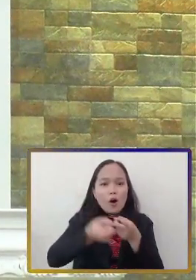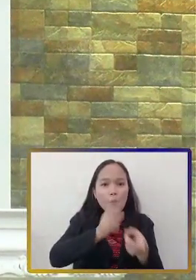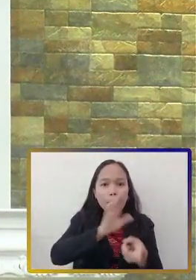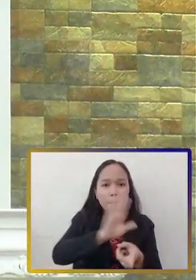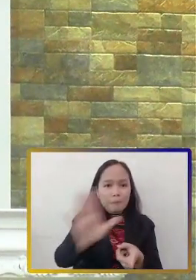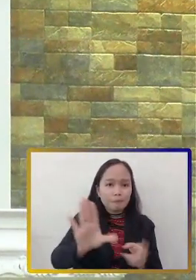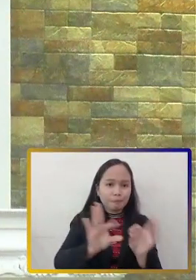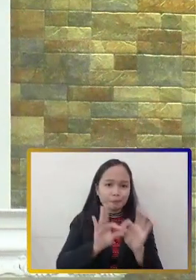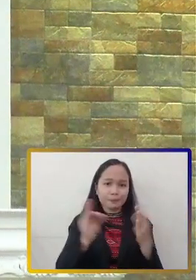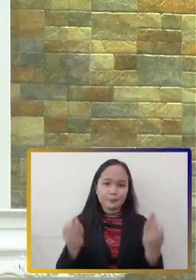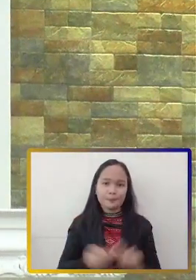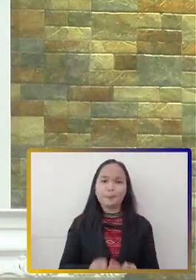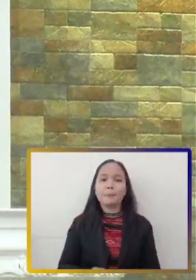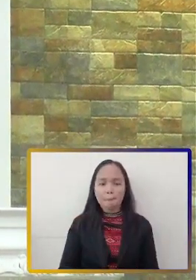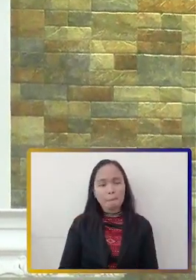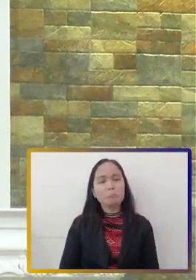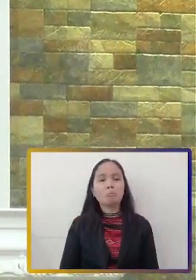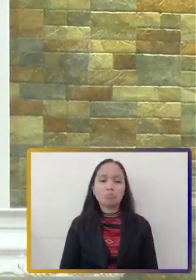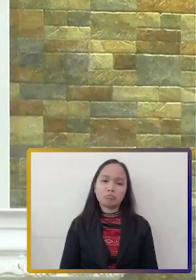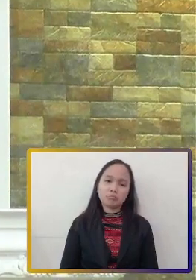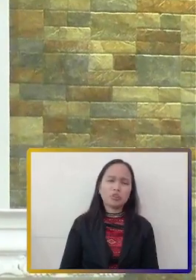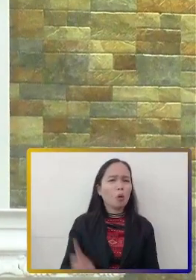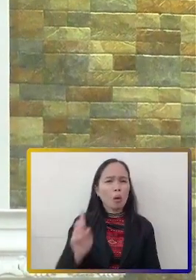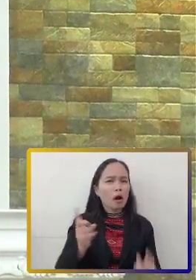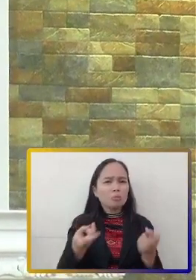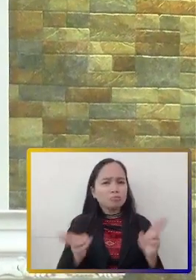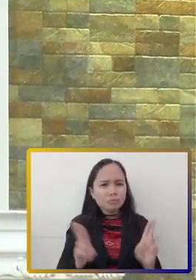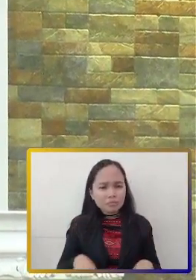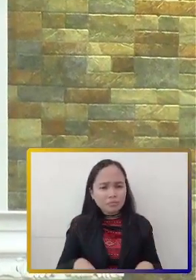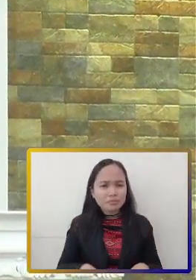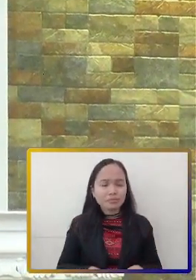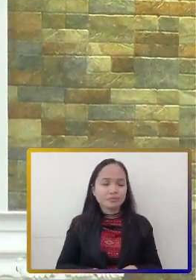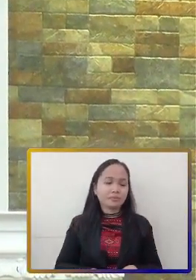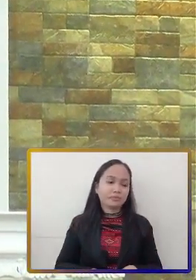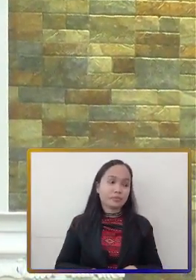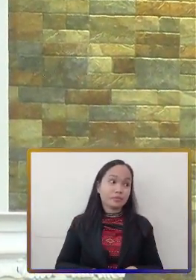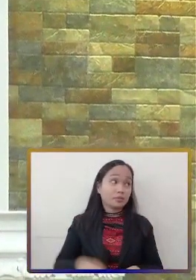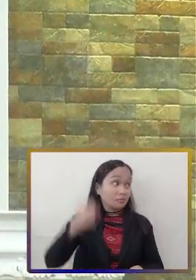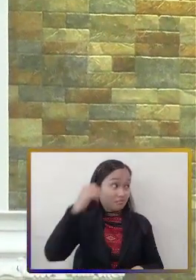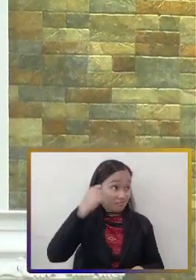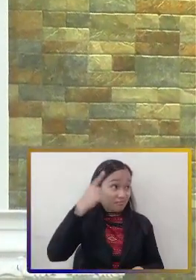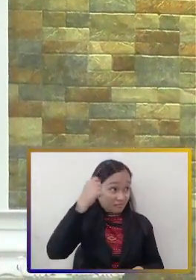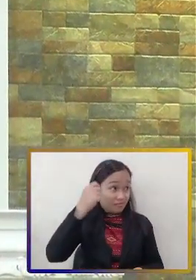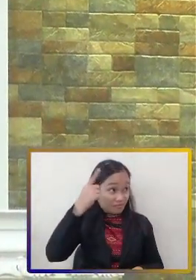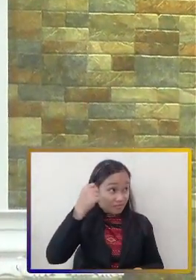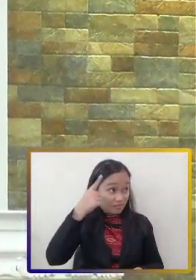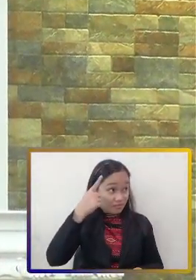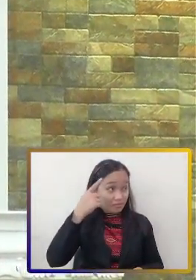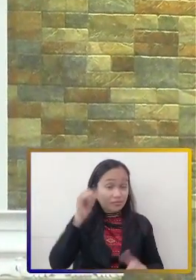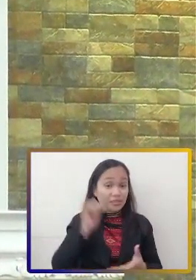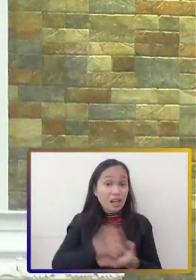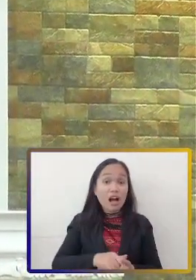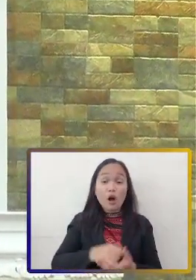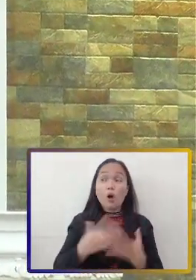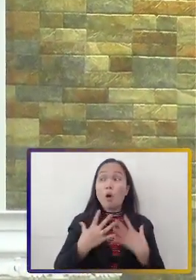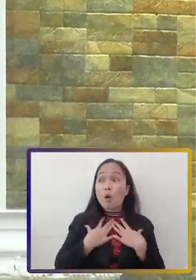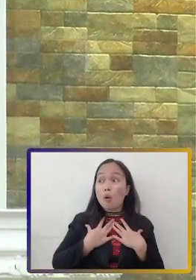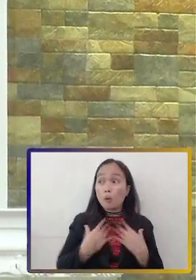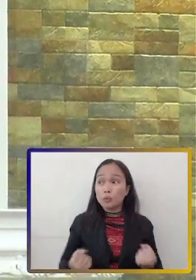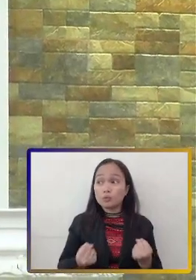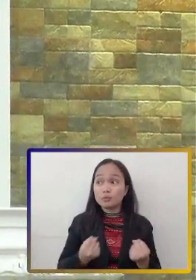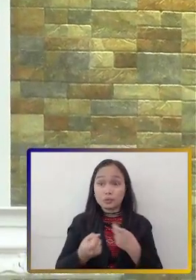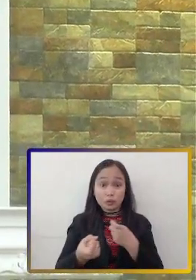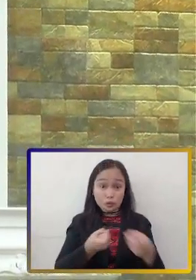home. What is that now? Do you understand, kapatid, na ang stronghold